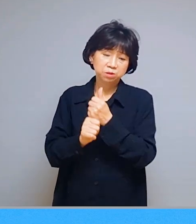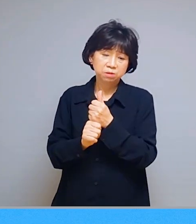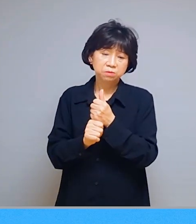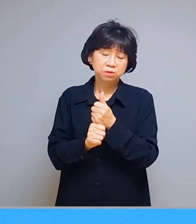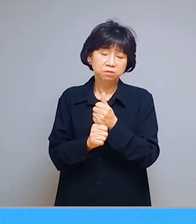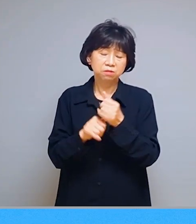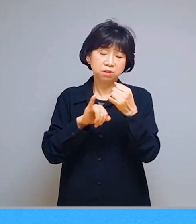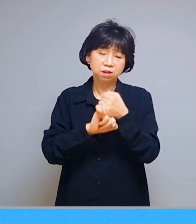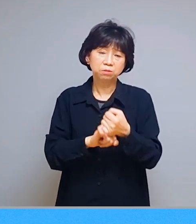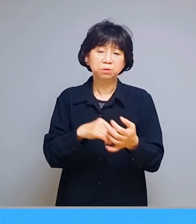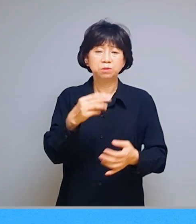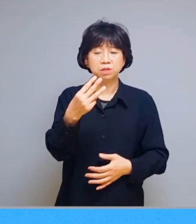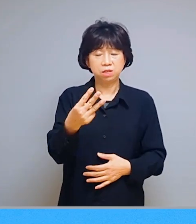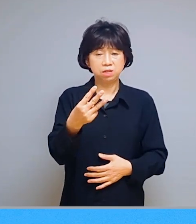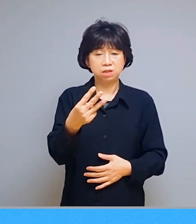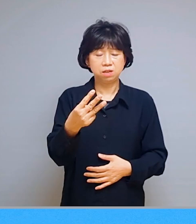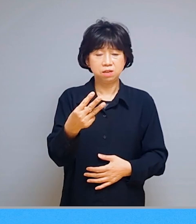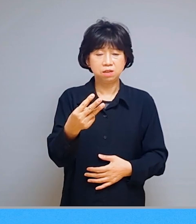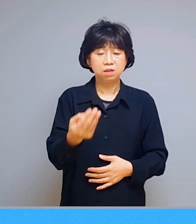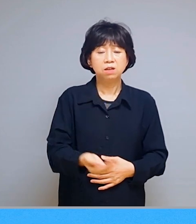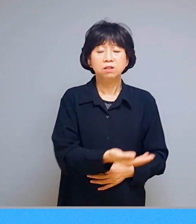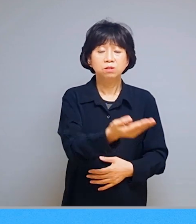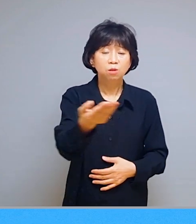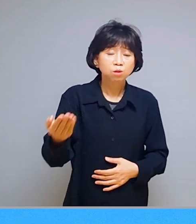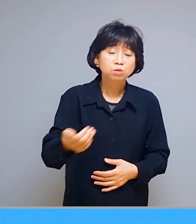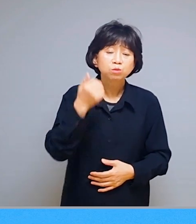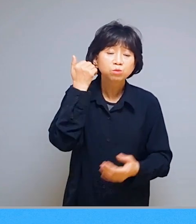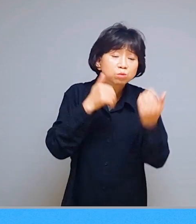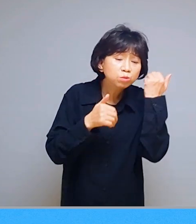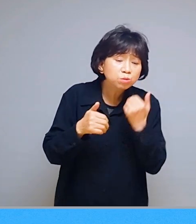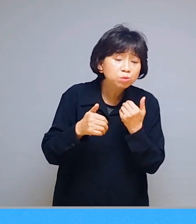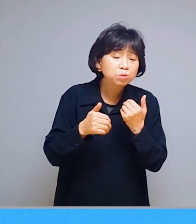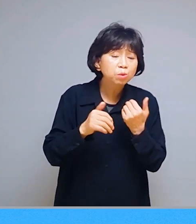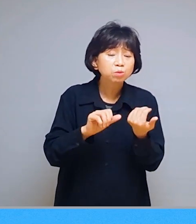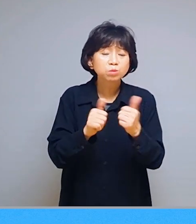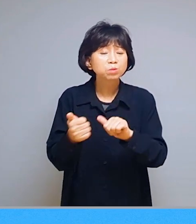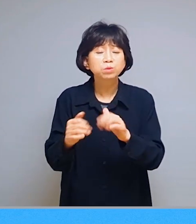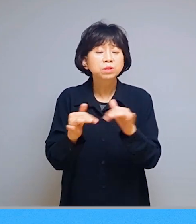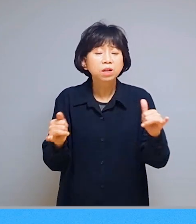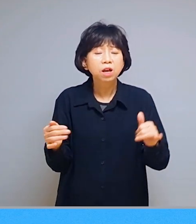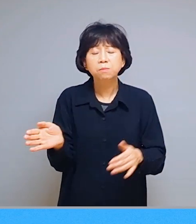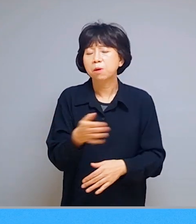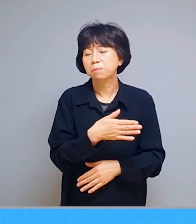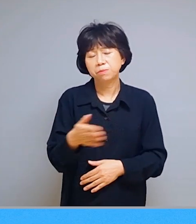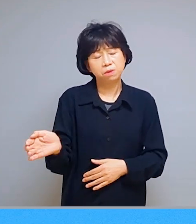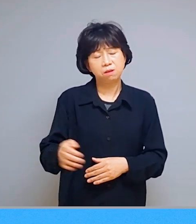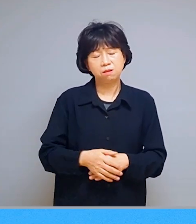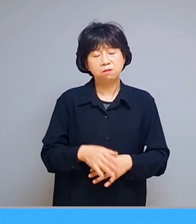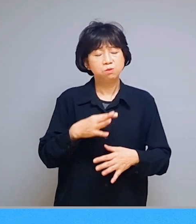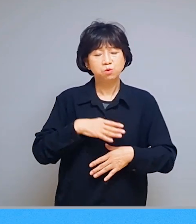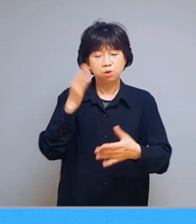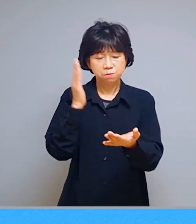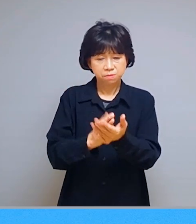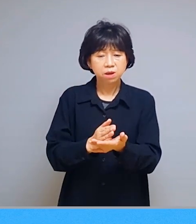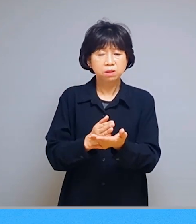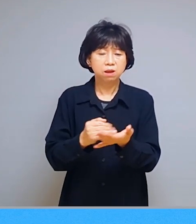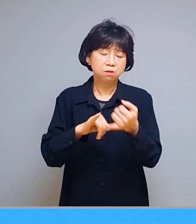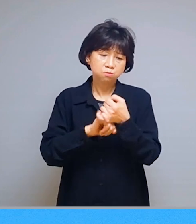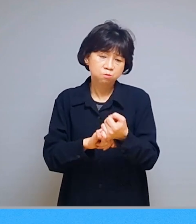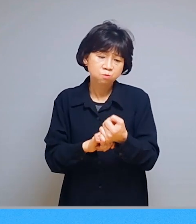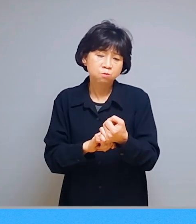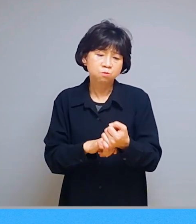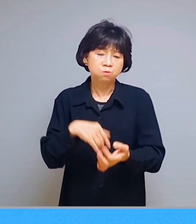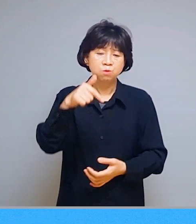세 가지였어요. 첫째, 너희 중 아무도 생명에는 손상이 없을 것이다. 둘째, 바울아 두려워하지 말라. 네가 반드시 가이사